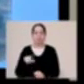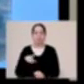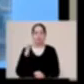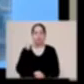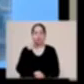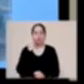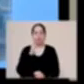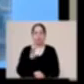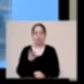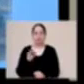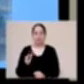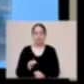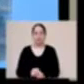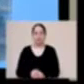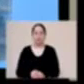Белоголовый сип.